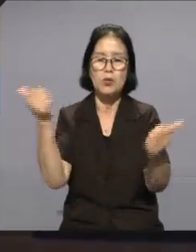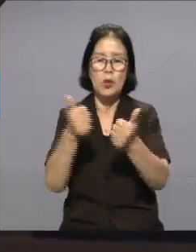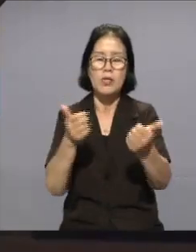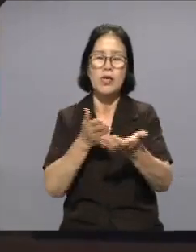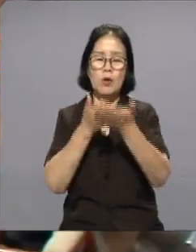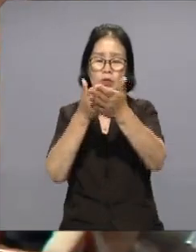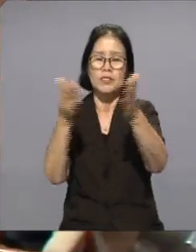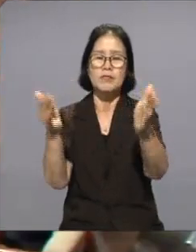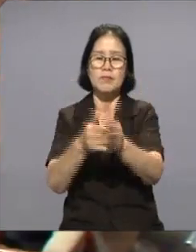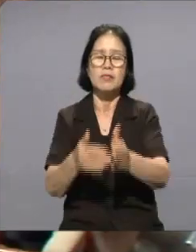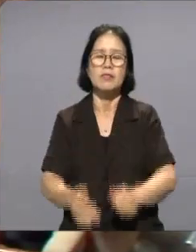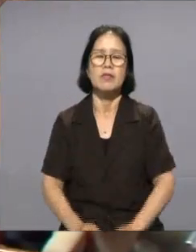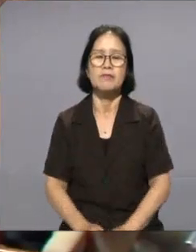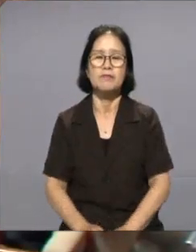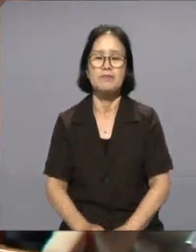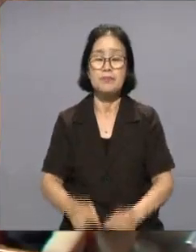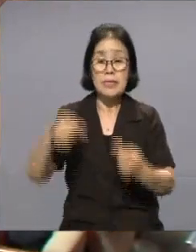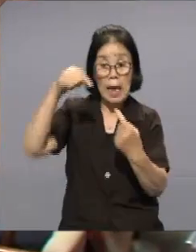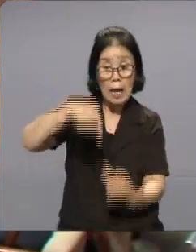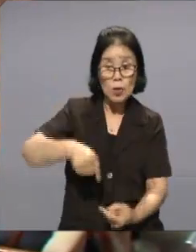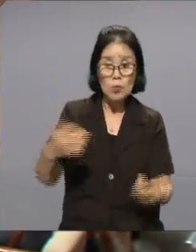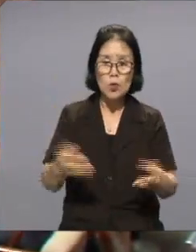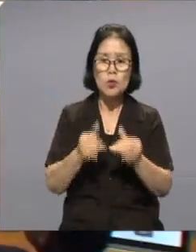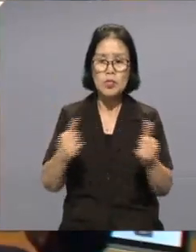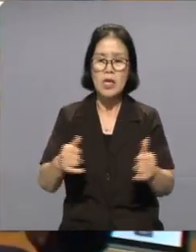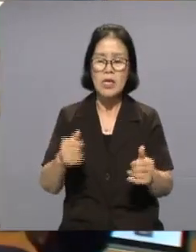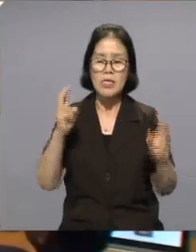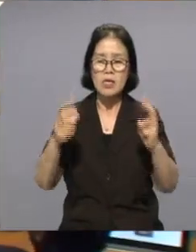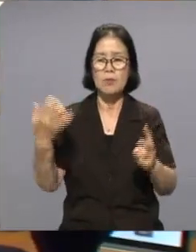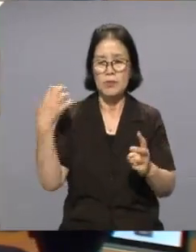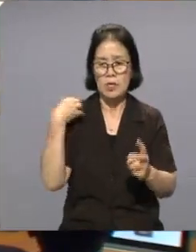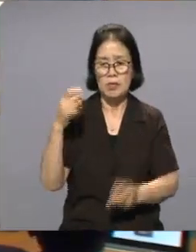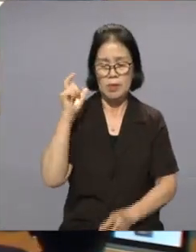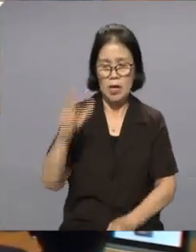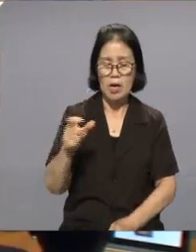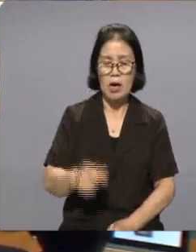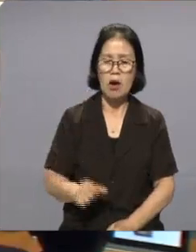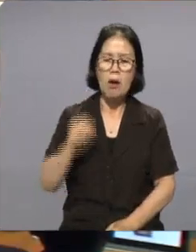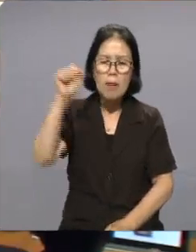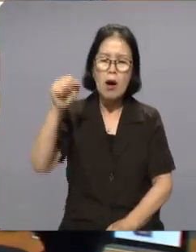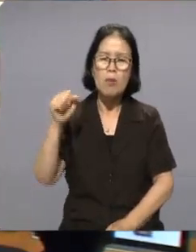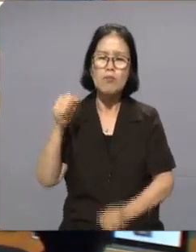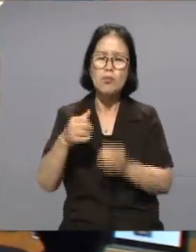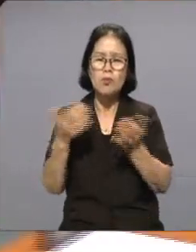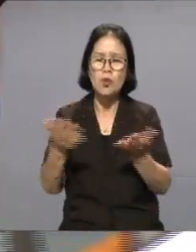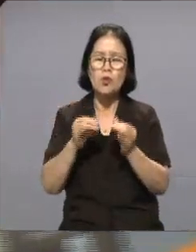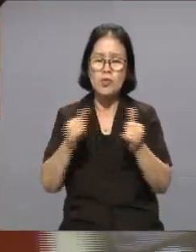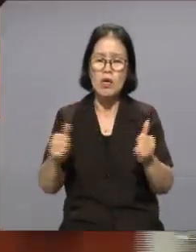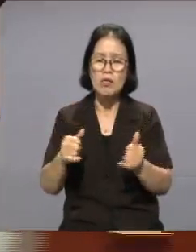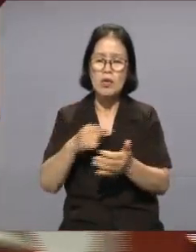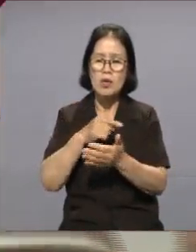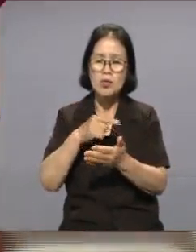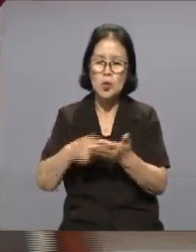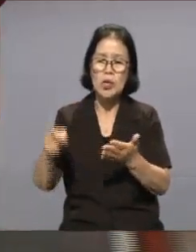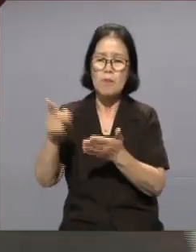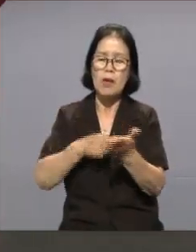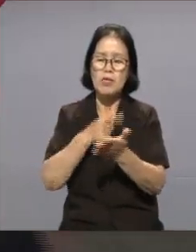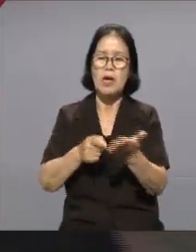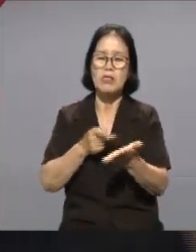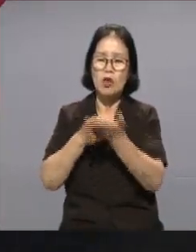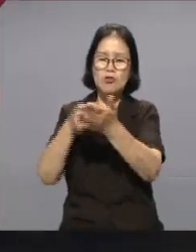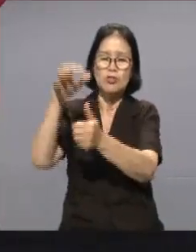부유했습니다 하도급 노동자에 대한 기업체계물 강화하고 파업노동자에 대한 손해배상 청구를 제한하는